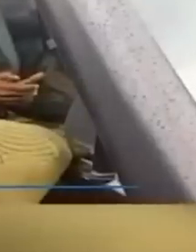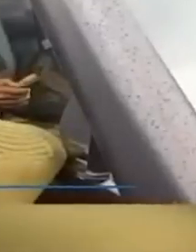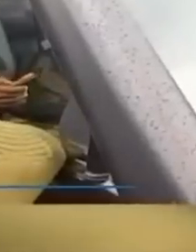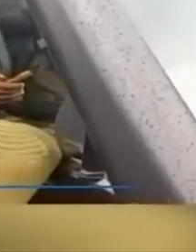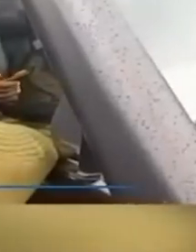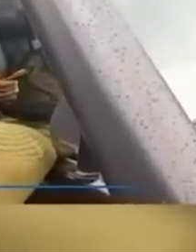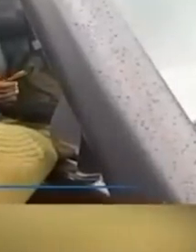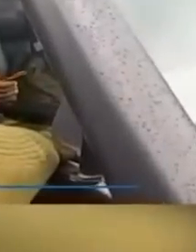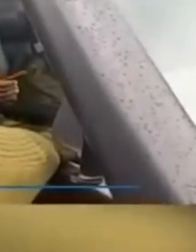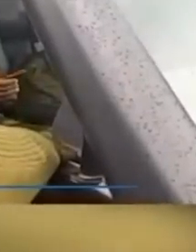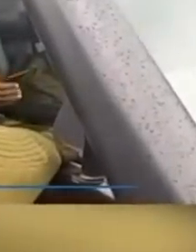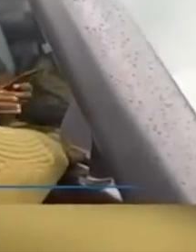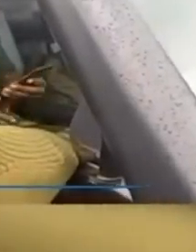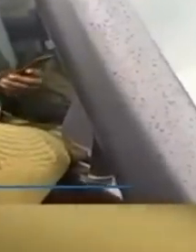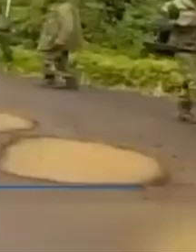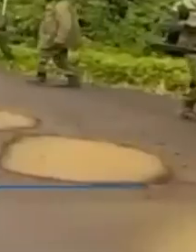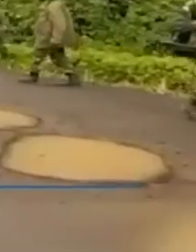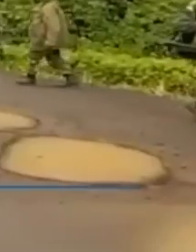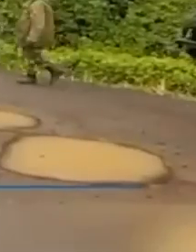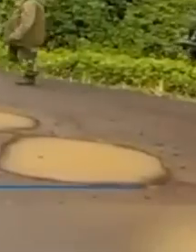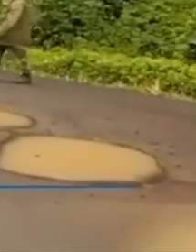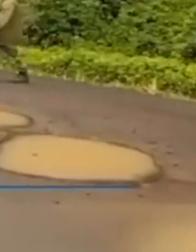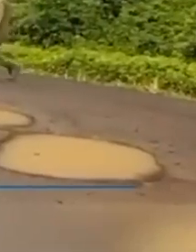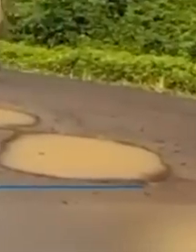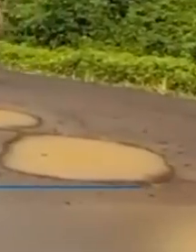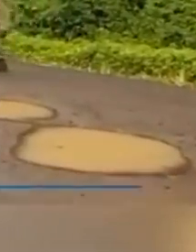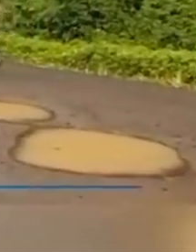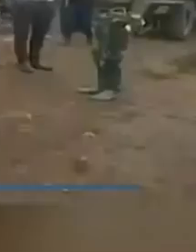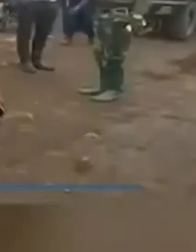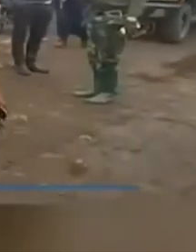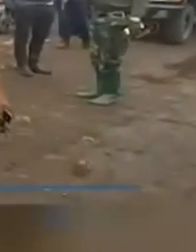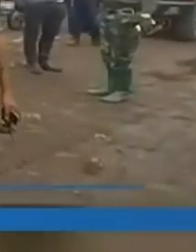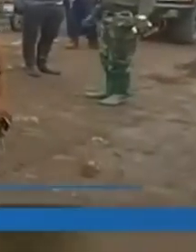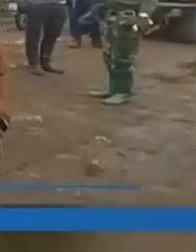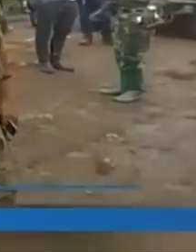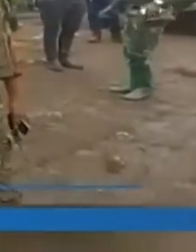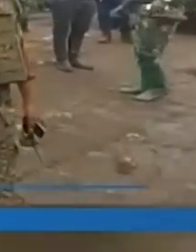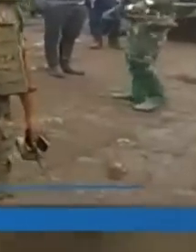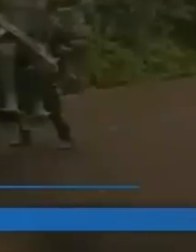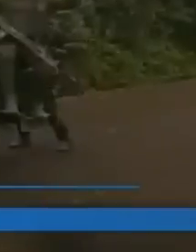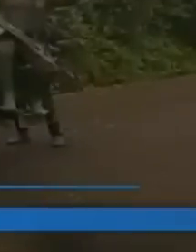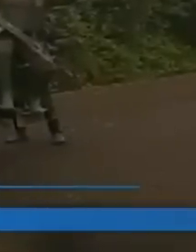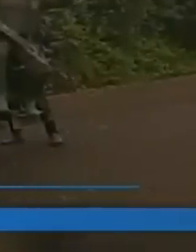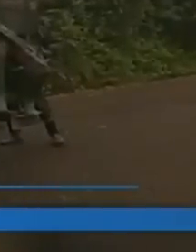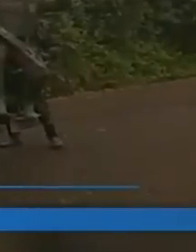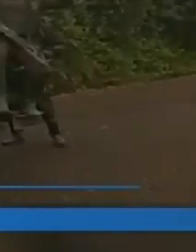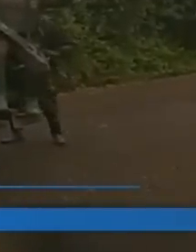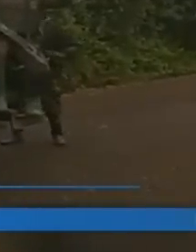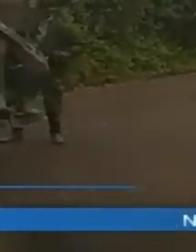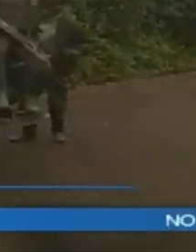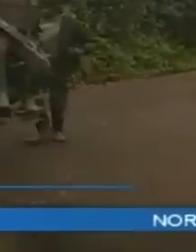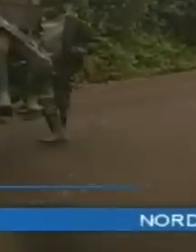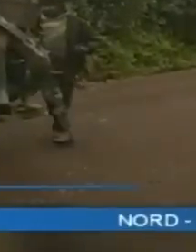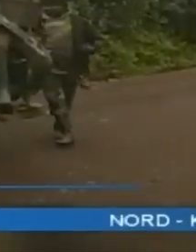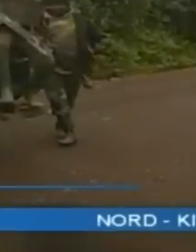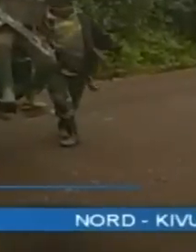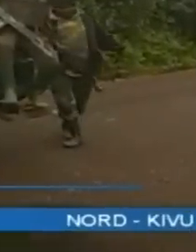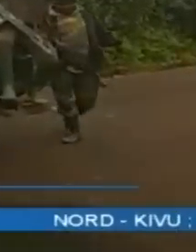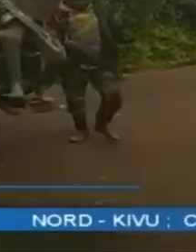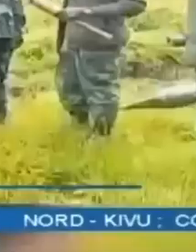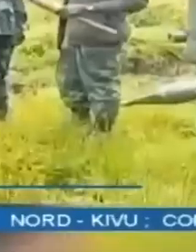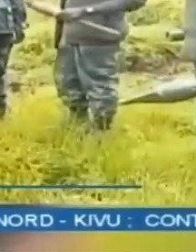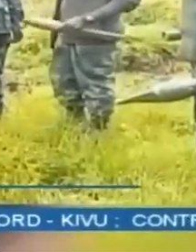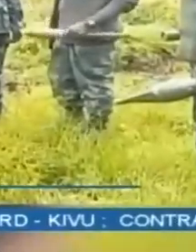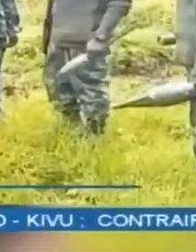matinée. Il s'agit des patrouilles de combat qui sont parties, l'une de Goma et l'autre de Rutshuru, avec comme lieu de jonction